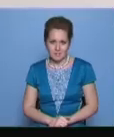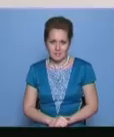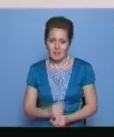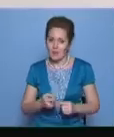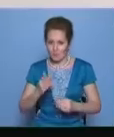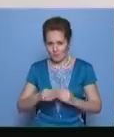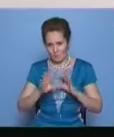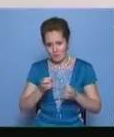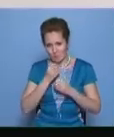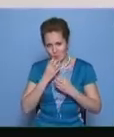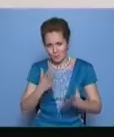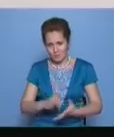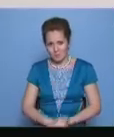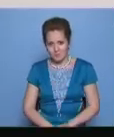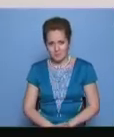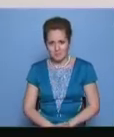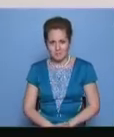У меня на этом все. До встречи.